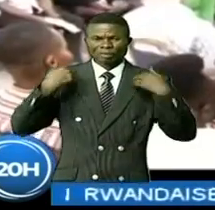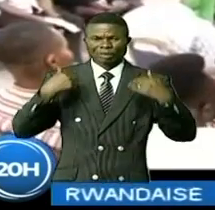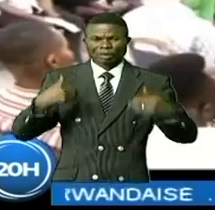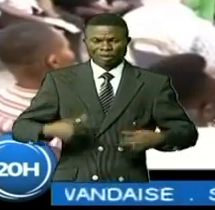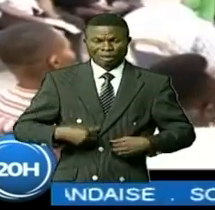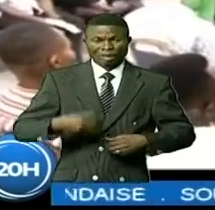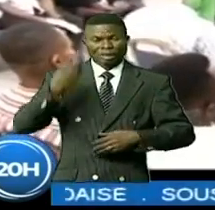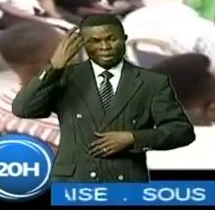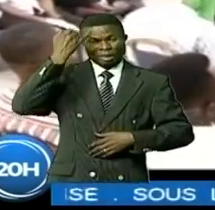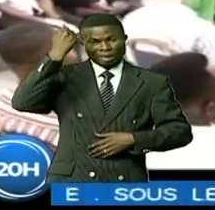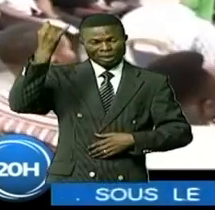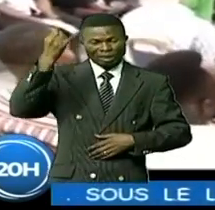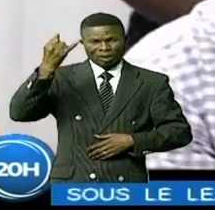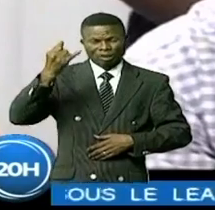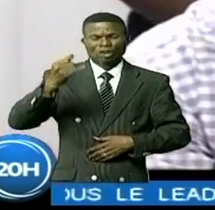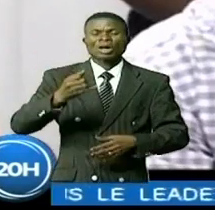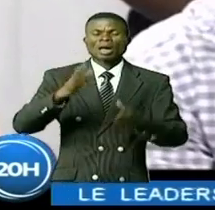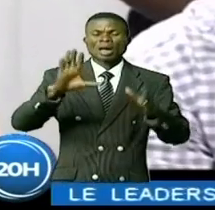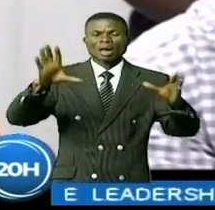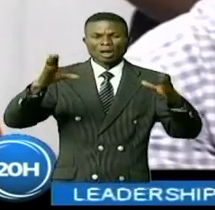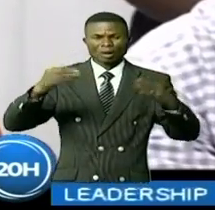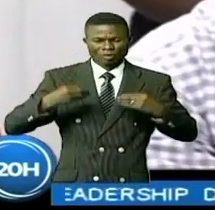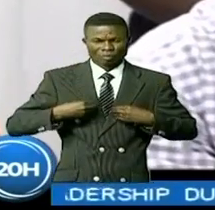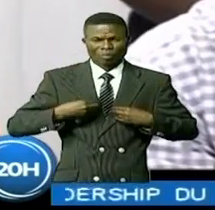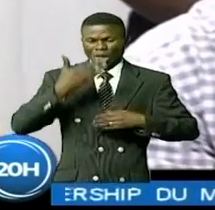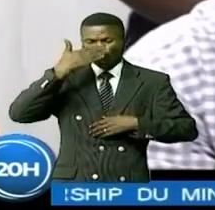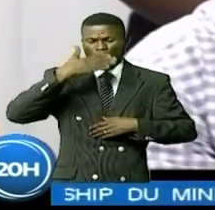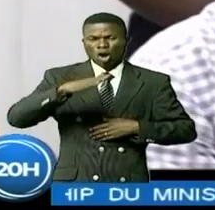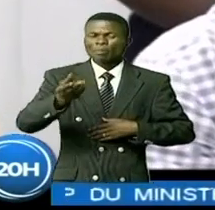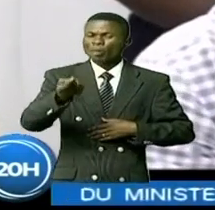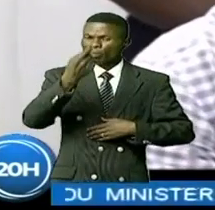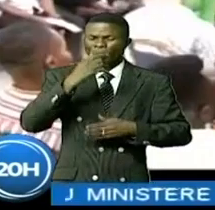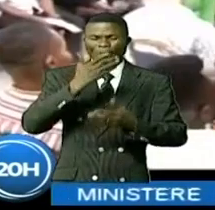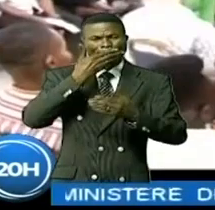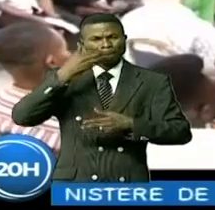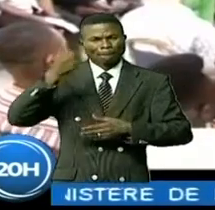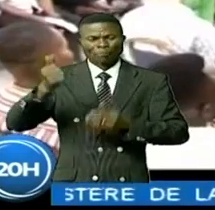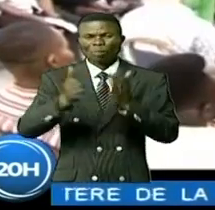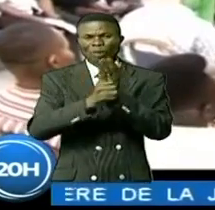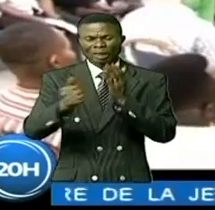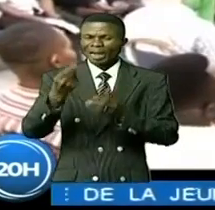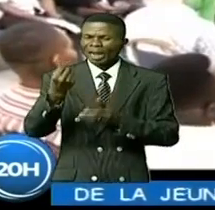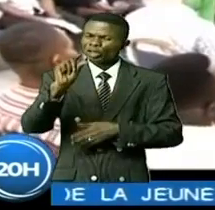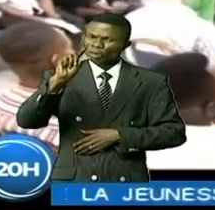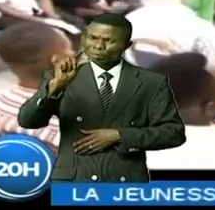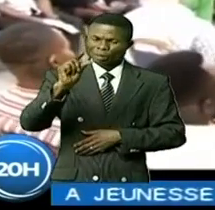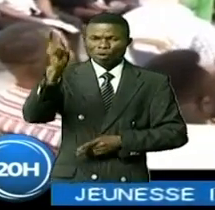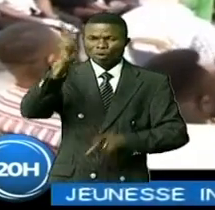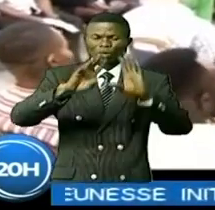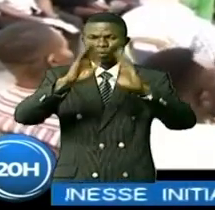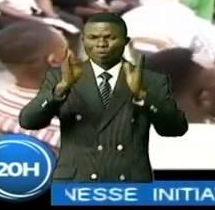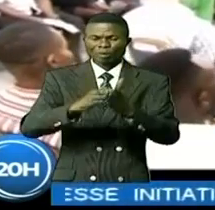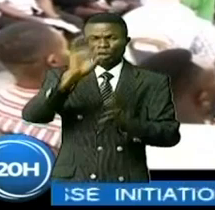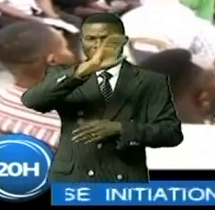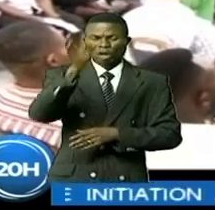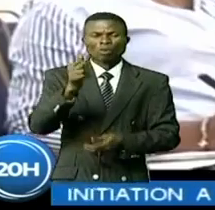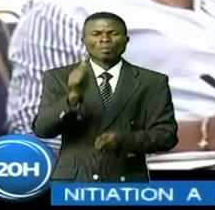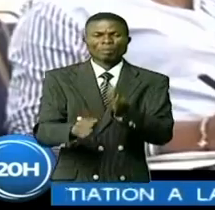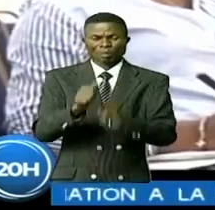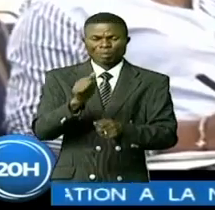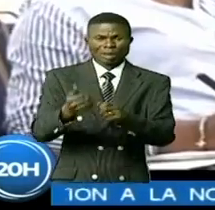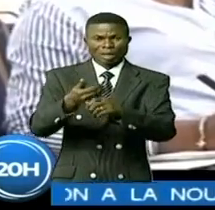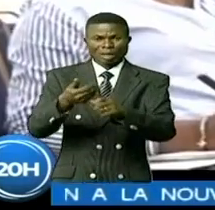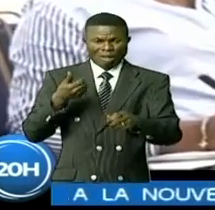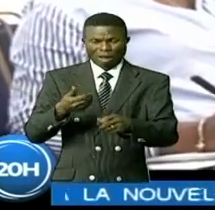vise l'accès et l'amélioration des soins de santé de qualité à moindre coût aux habitants de Matete. Avant de